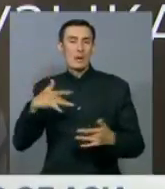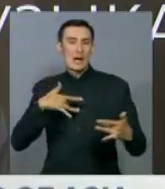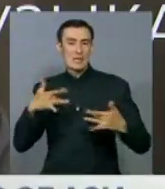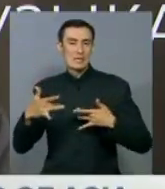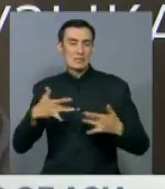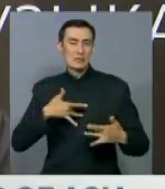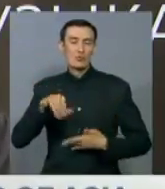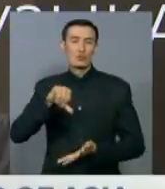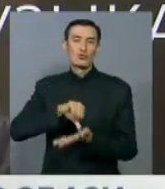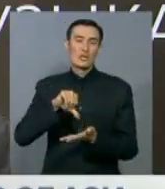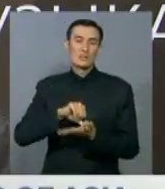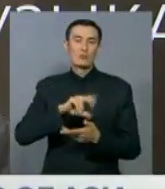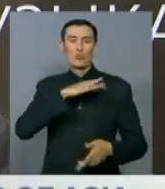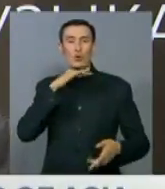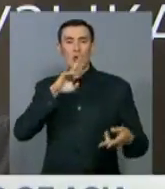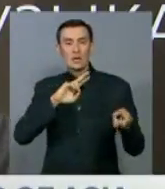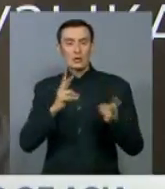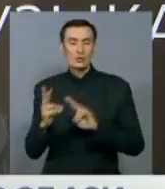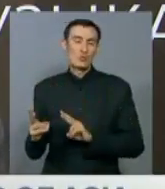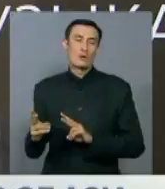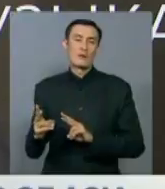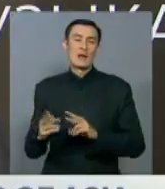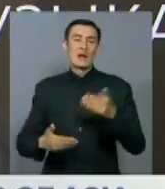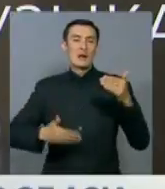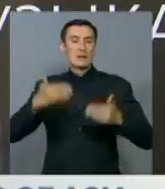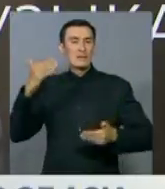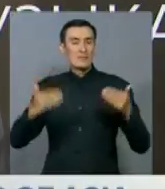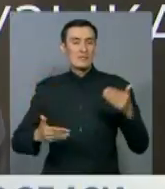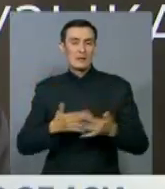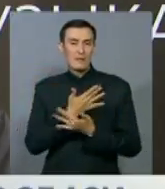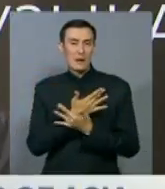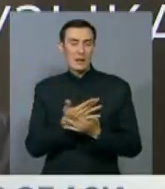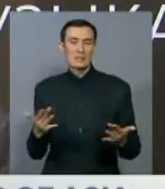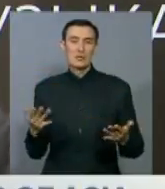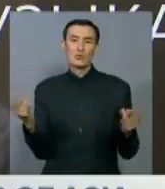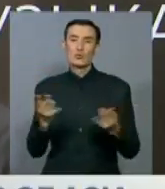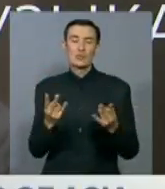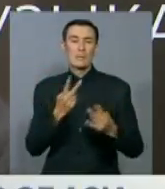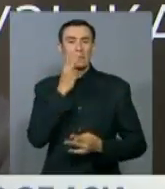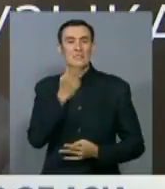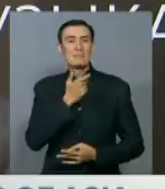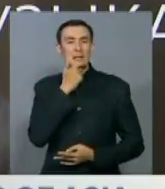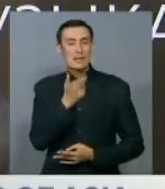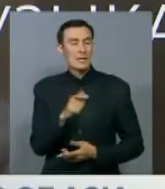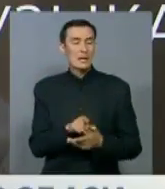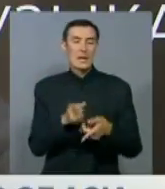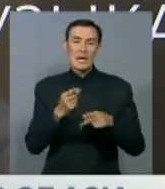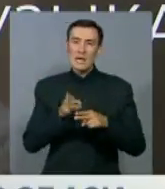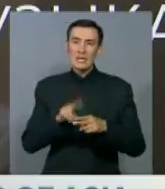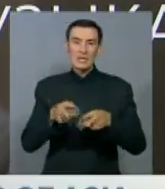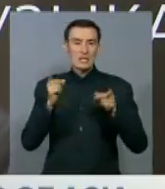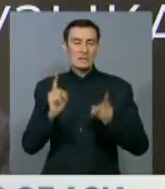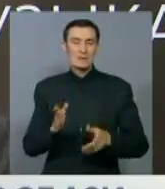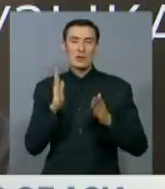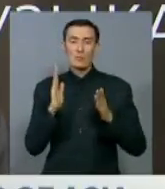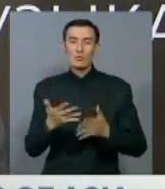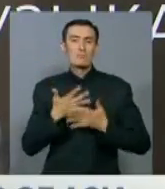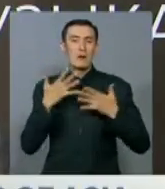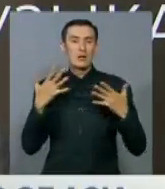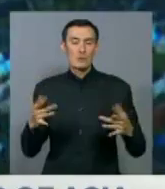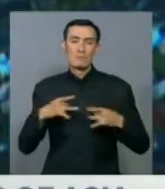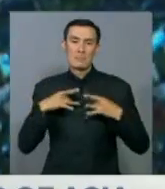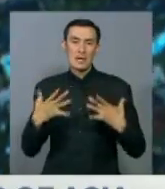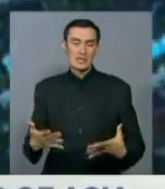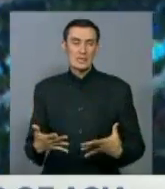там столько танцоров, столько реквизитов. Это нужно просто смотреть. Это действительно будет колоссальный музыкальный